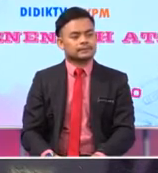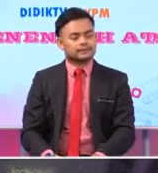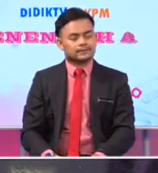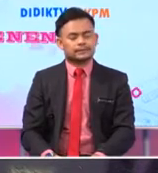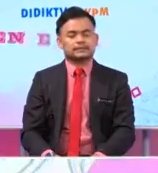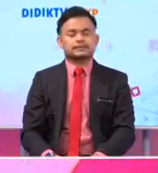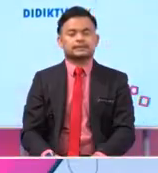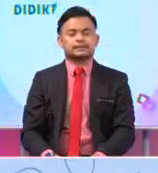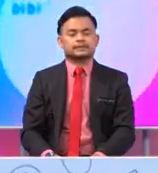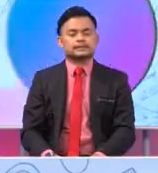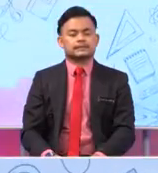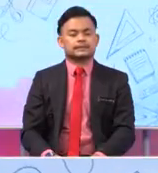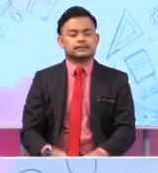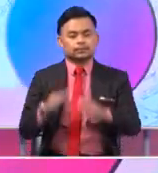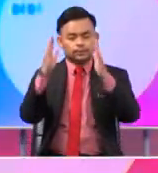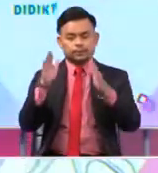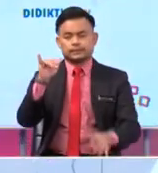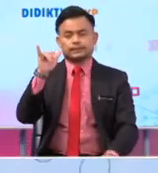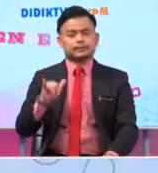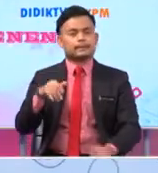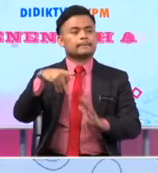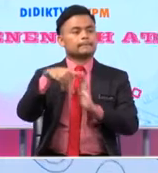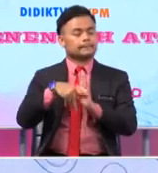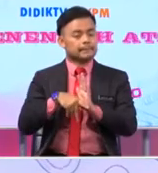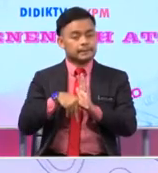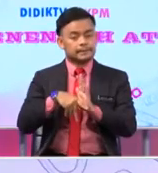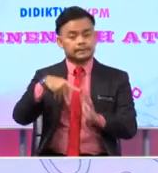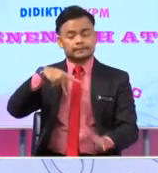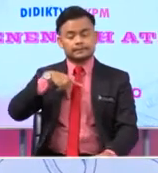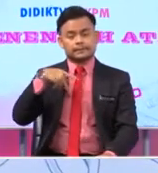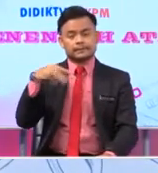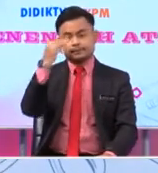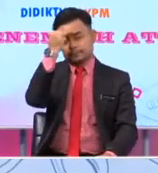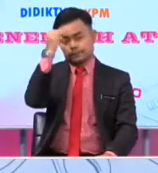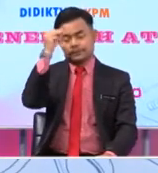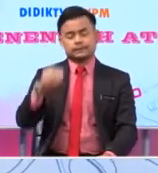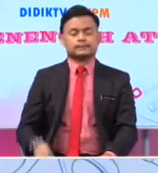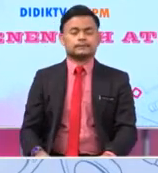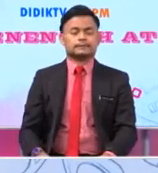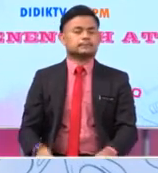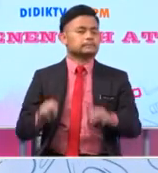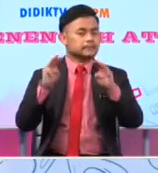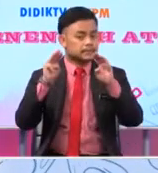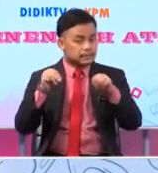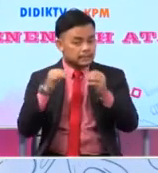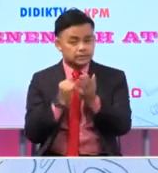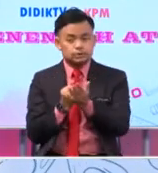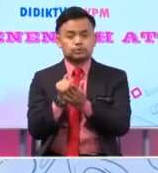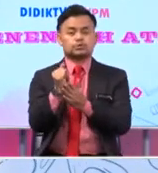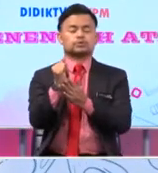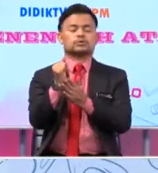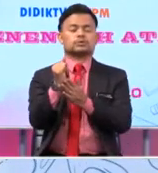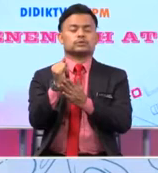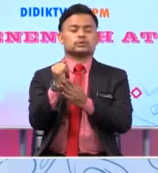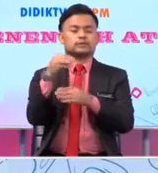Mulia ini chegou individu tersebut mestilah stase jujur dan amanah dalam setiap tindakan yang